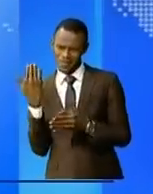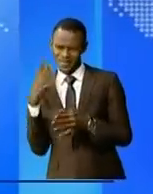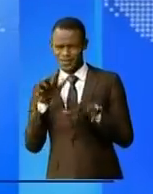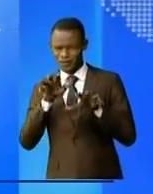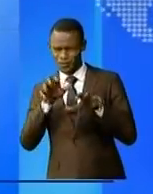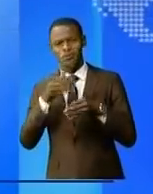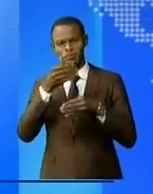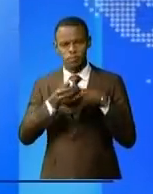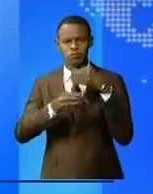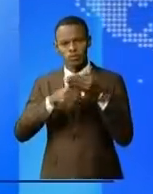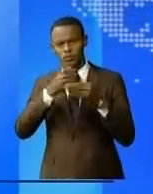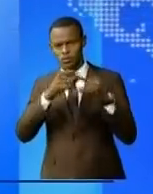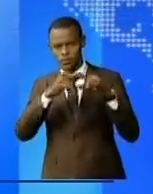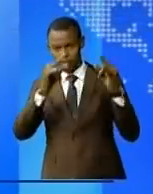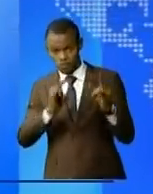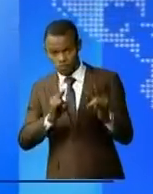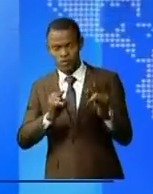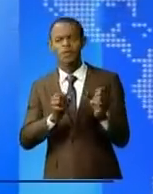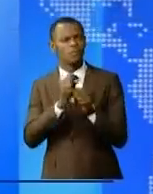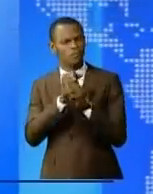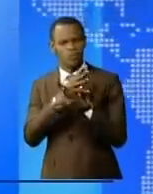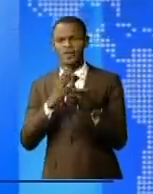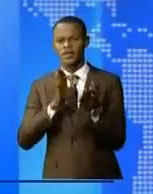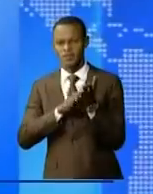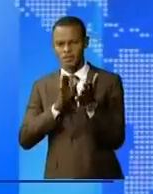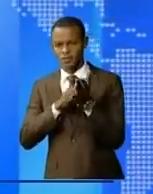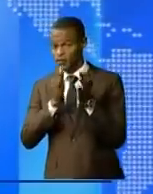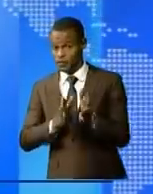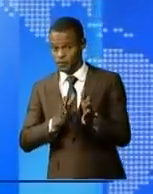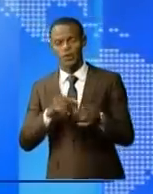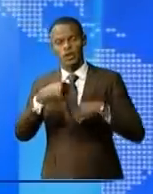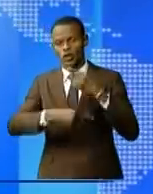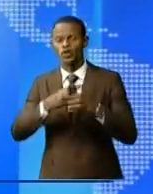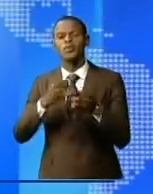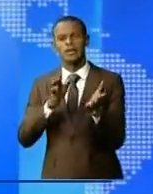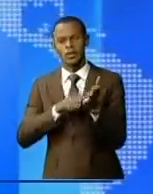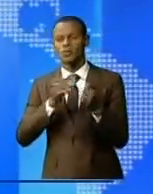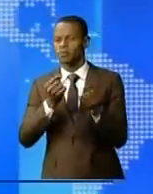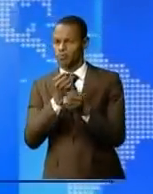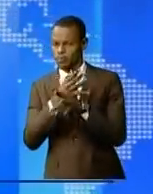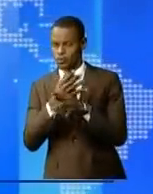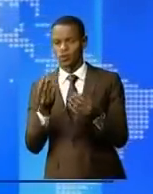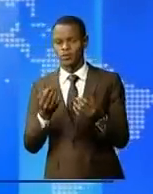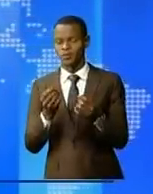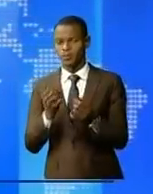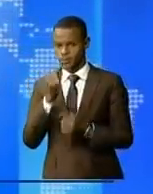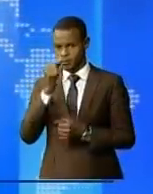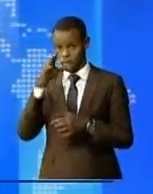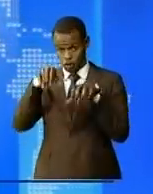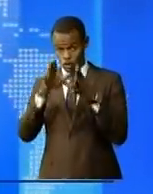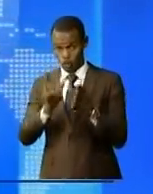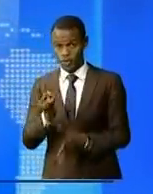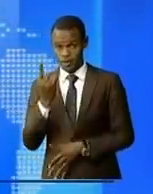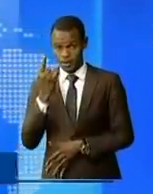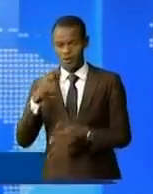pour la formation et l'éducation des élèves ont été remises. C'est un don d'un compatriote congolais